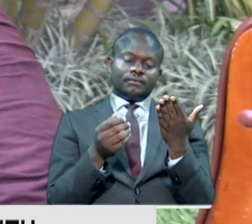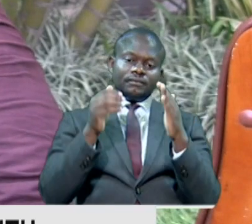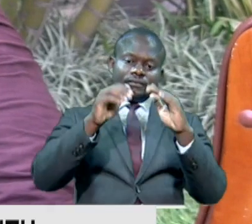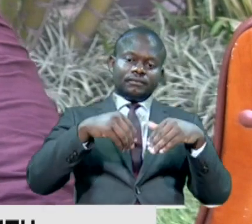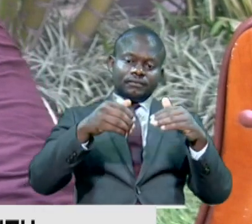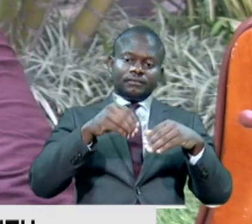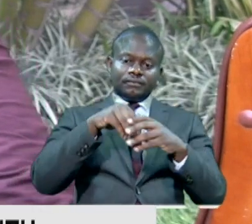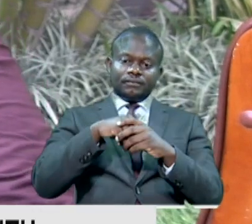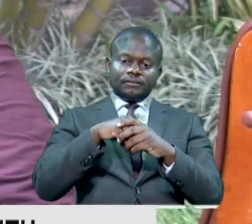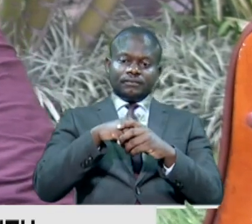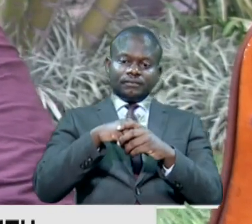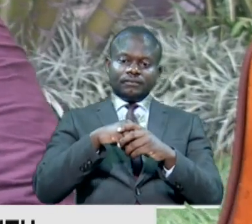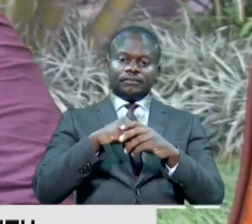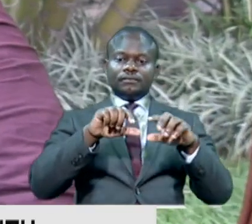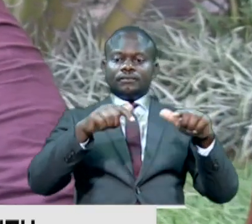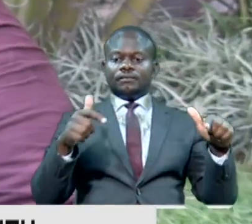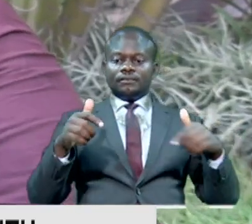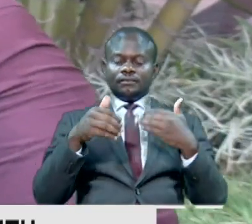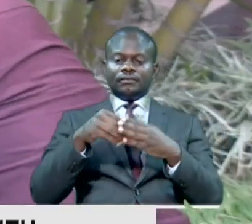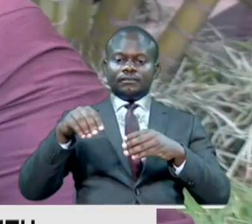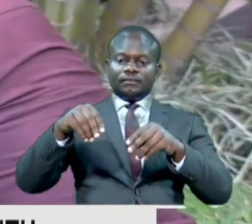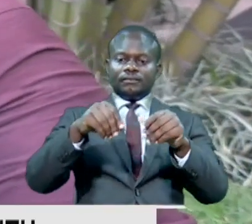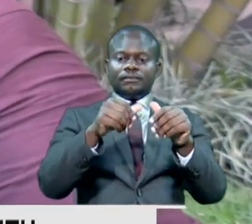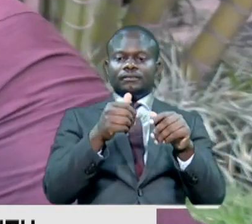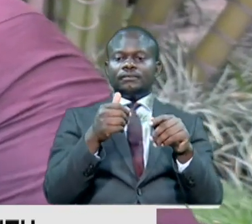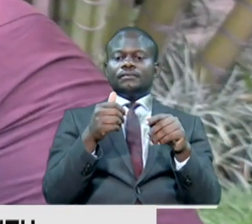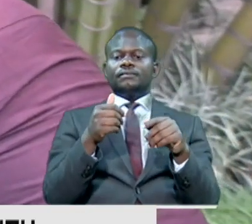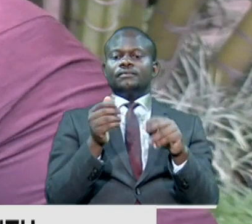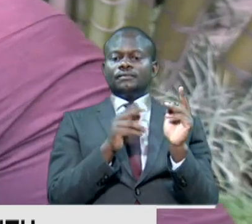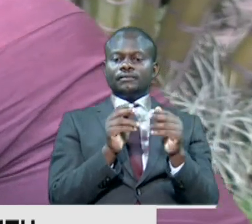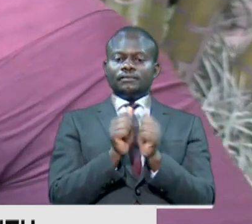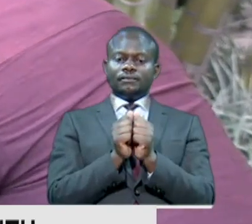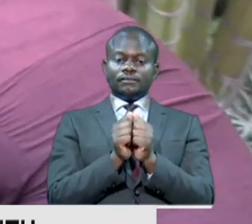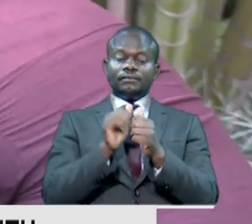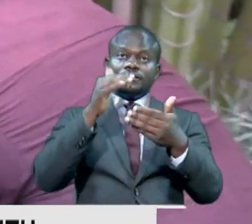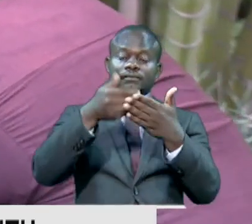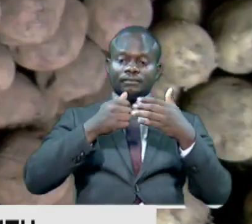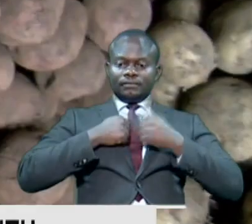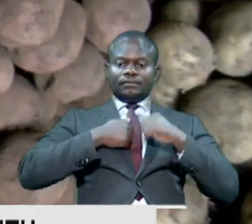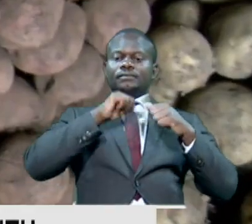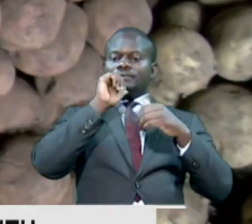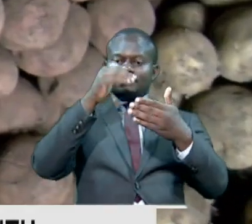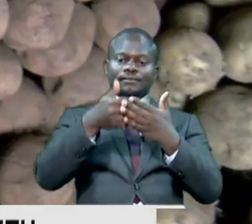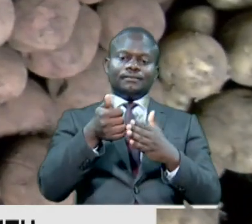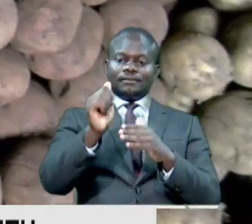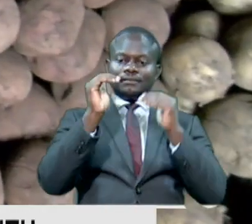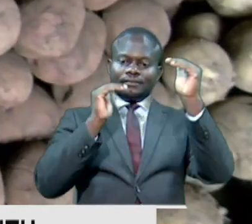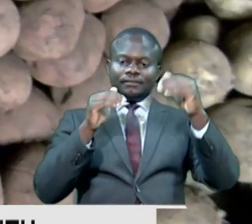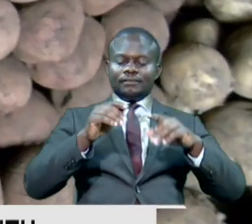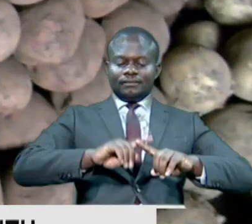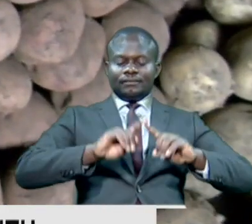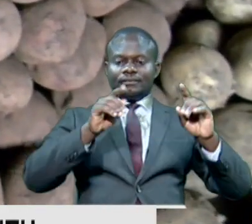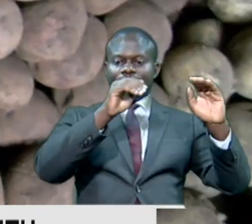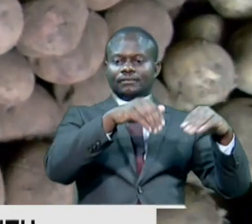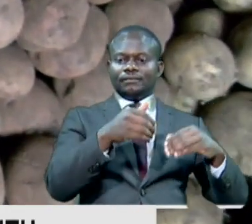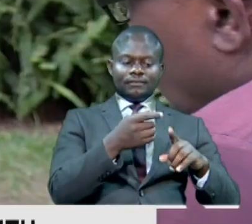mu butaka cyose mu fumbire karimano kugera mu Rwanda ntabwo turagera kuri urwo rwego rwo gutandukanya byahinzwe